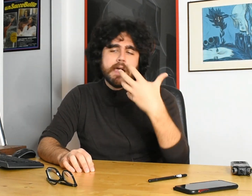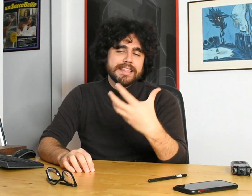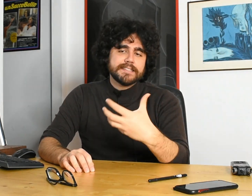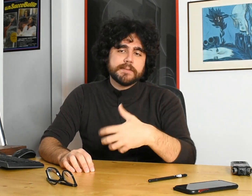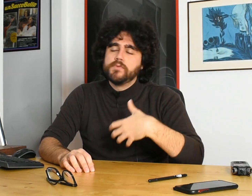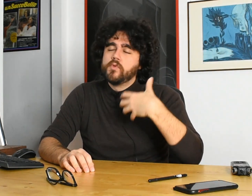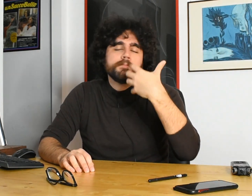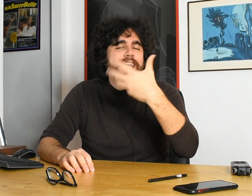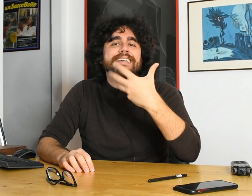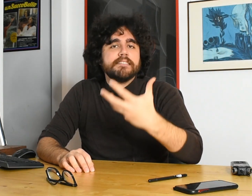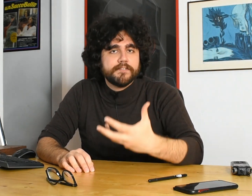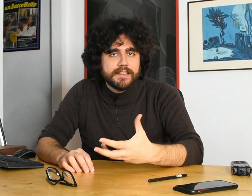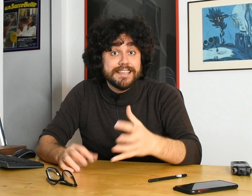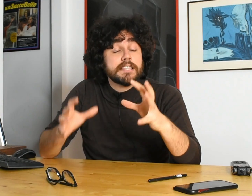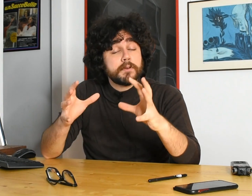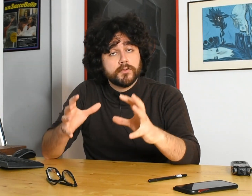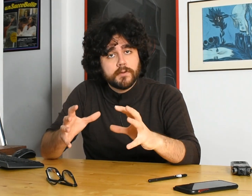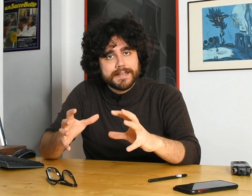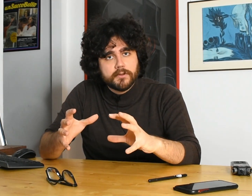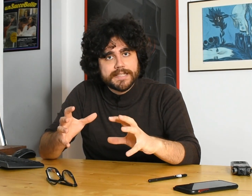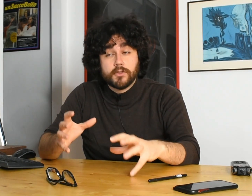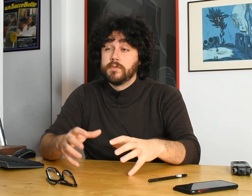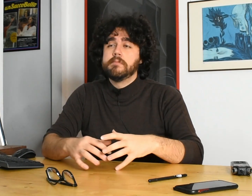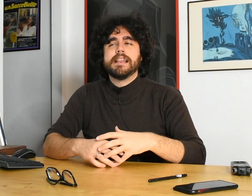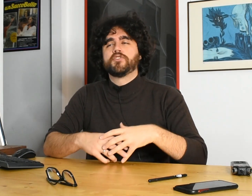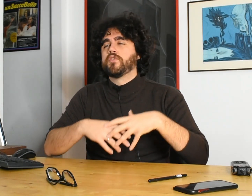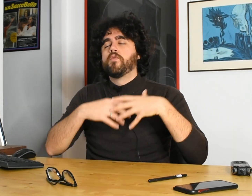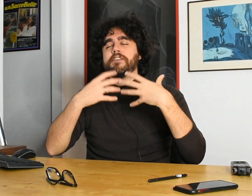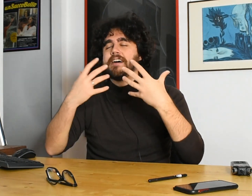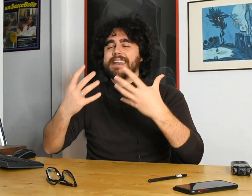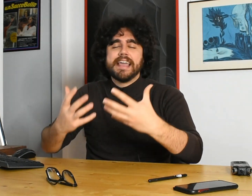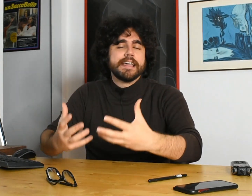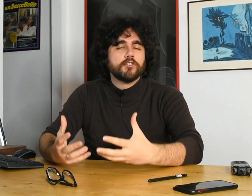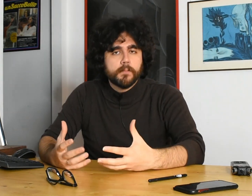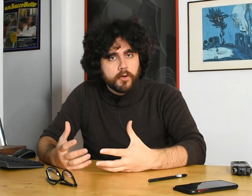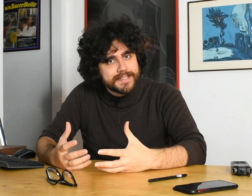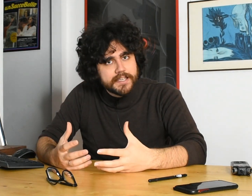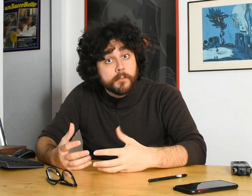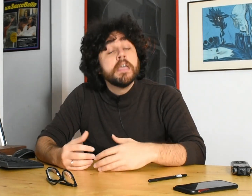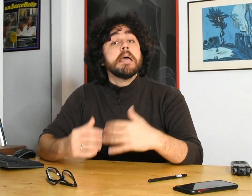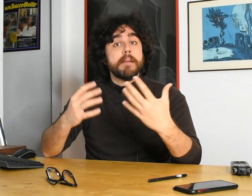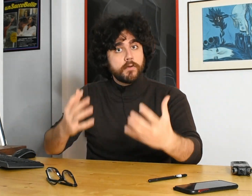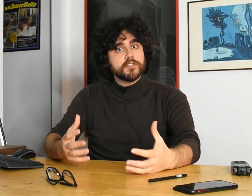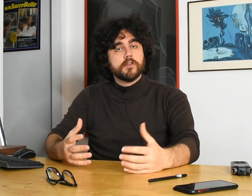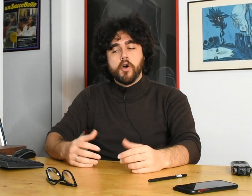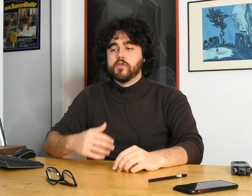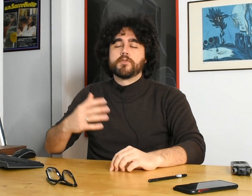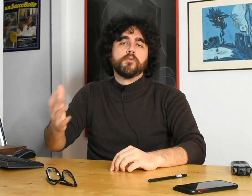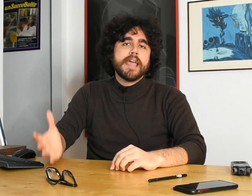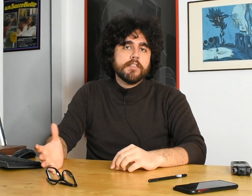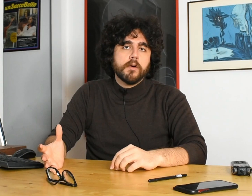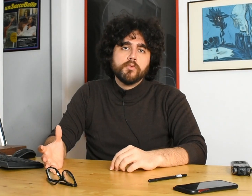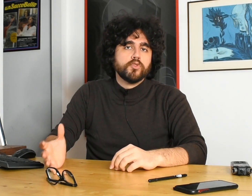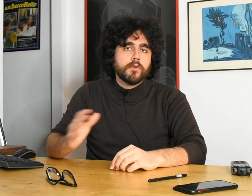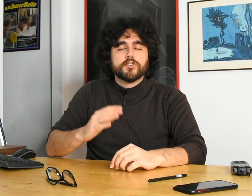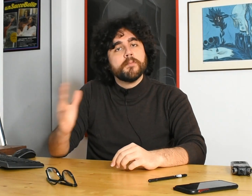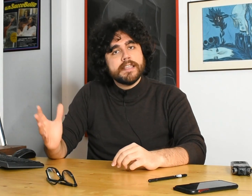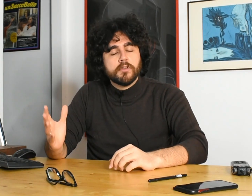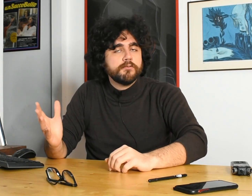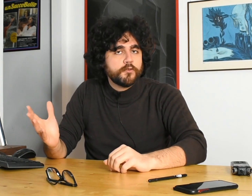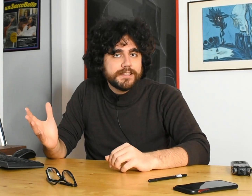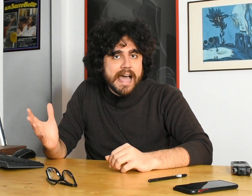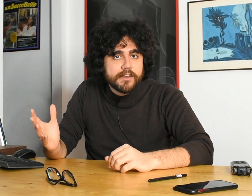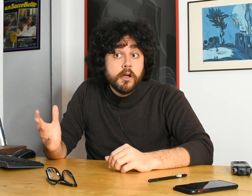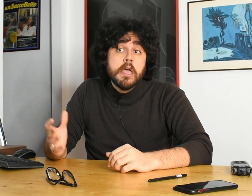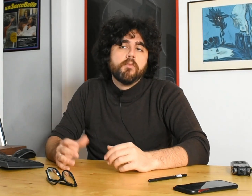destra è una destra più interventista per quanto riguarda lo Stato, quindi il bilancio non vuole fare neanche troppo casino. Ma in questo modo, proponendo appunto questo